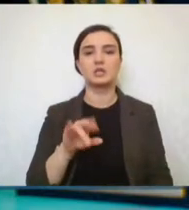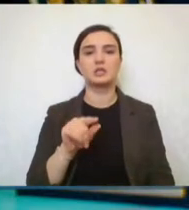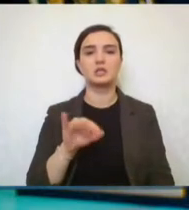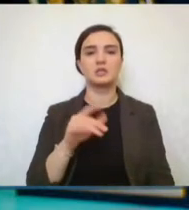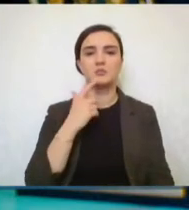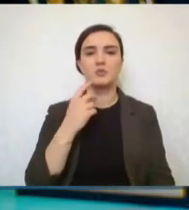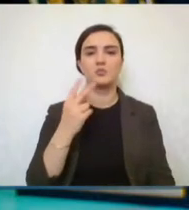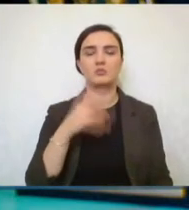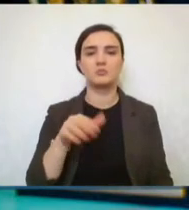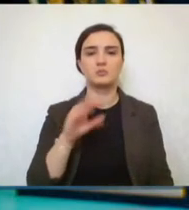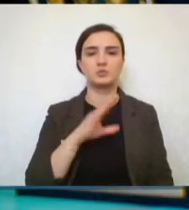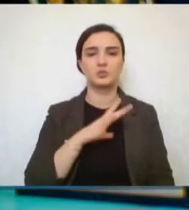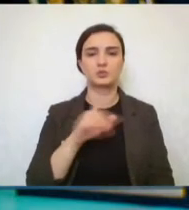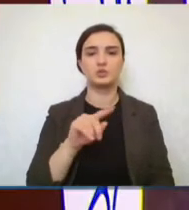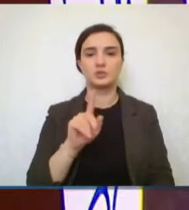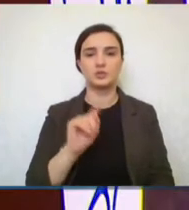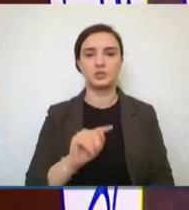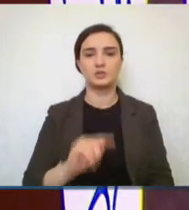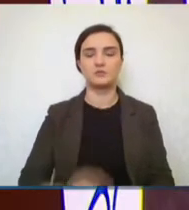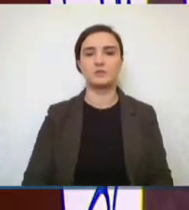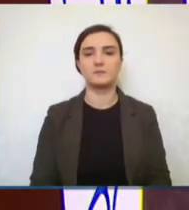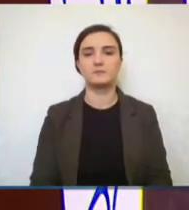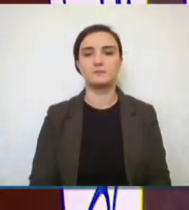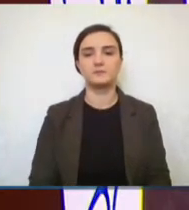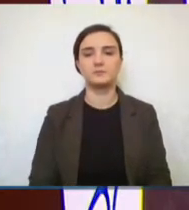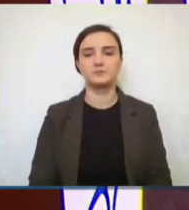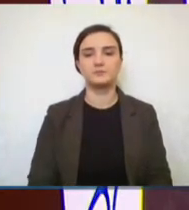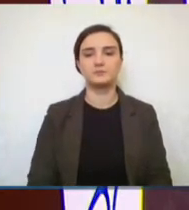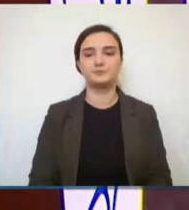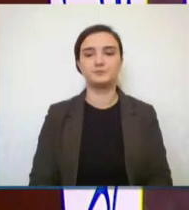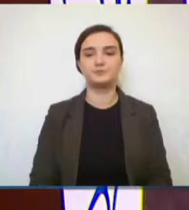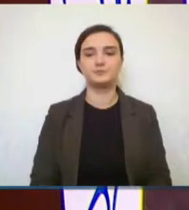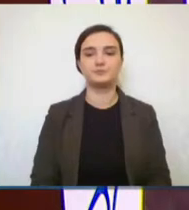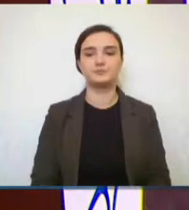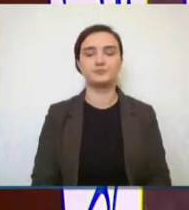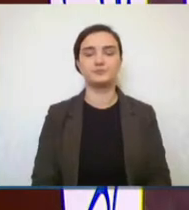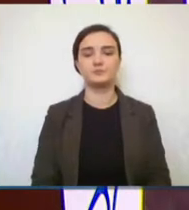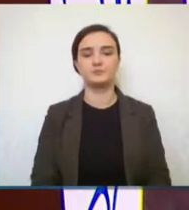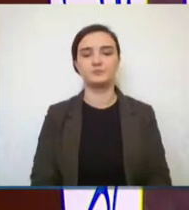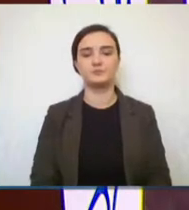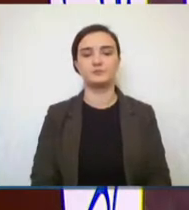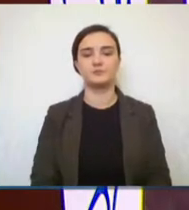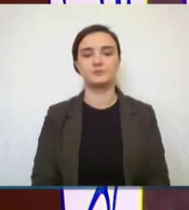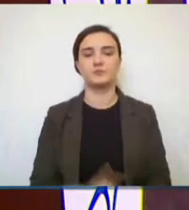ეს კითხვა და რატომ შეიძლება ინფექციას დაუკავშირდეს მიოკარდიტი.